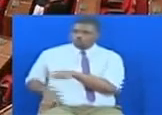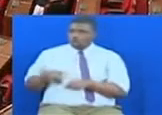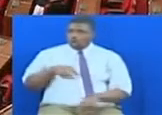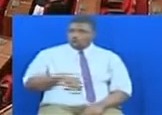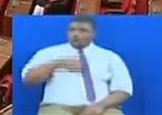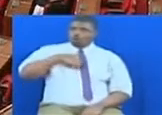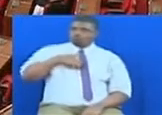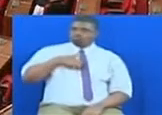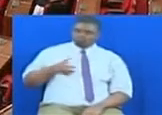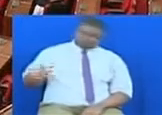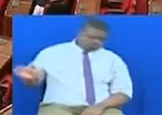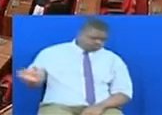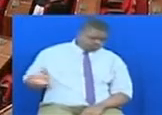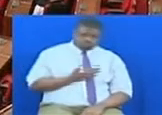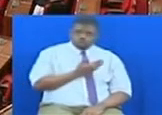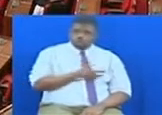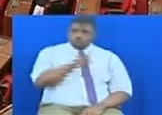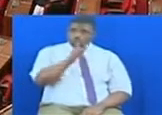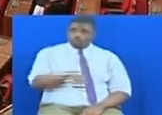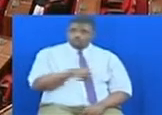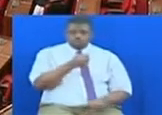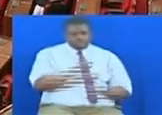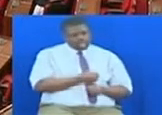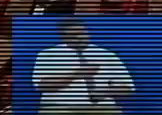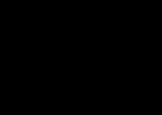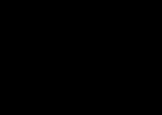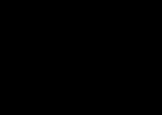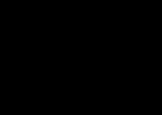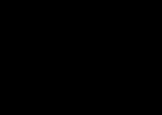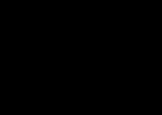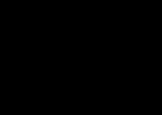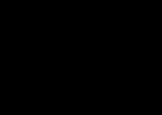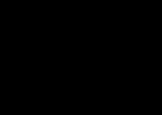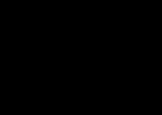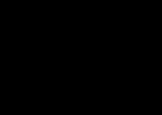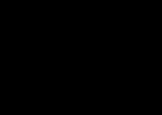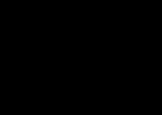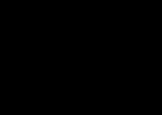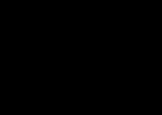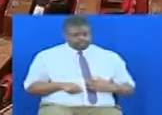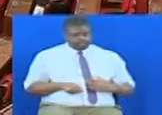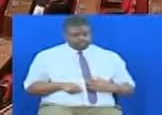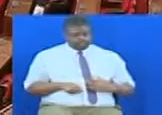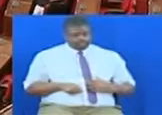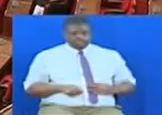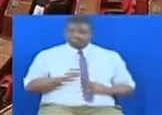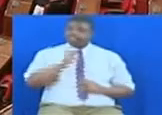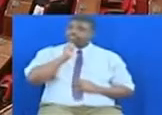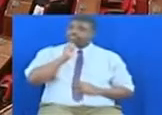watu wakaendelea kufanya yote anayotakiwa. Mheshimiwa Spika,